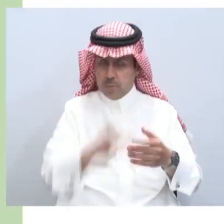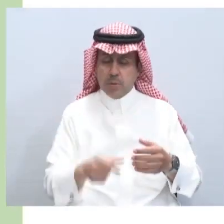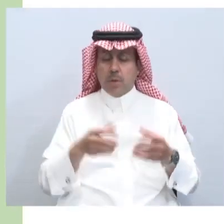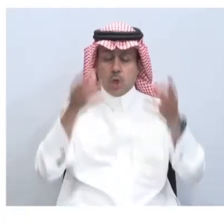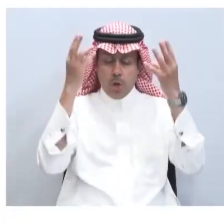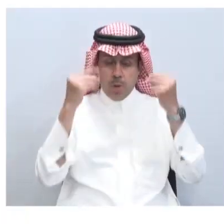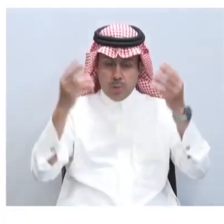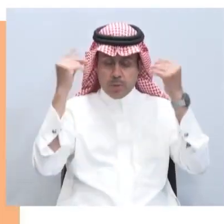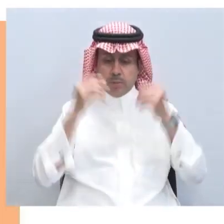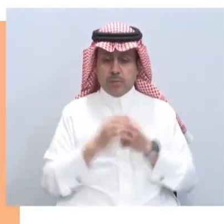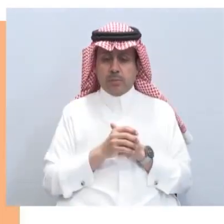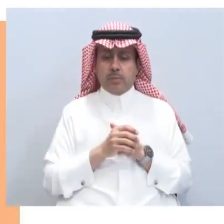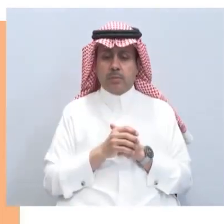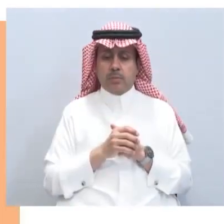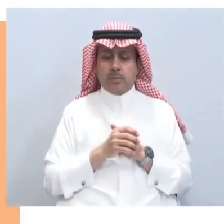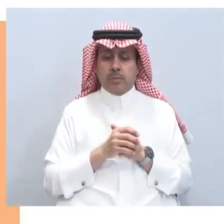المعلومات